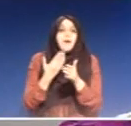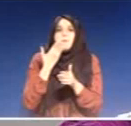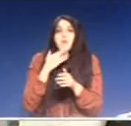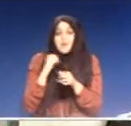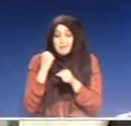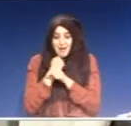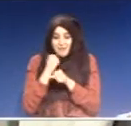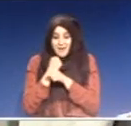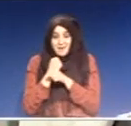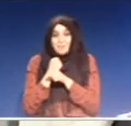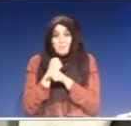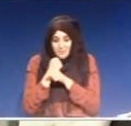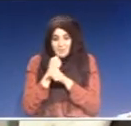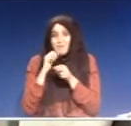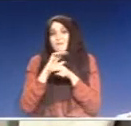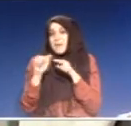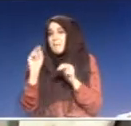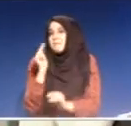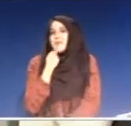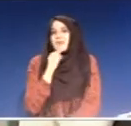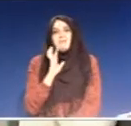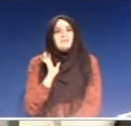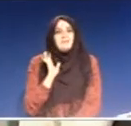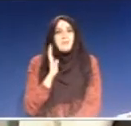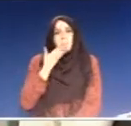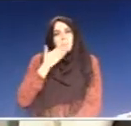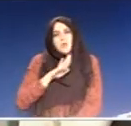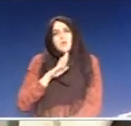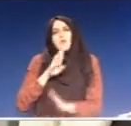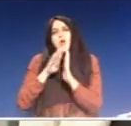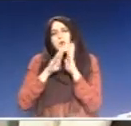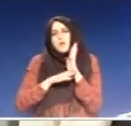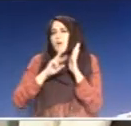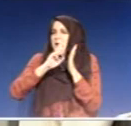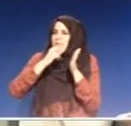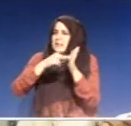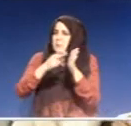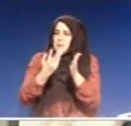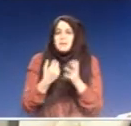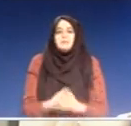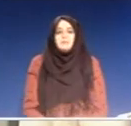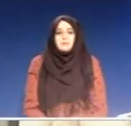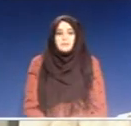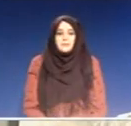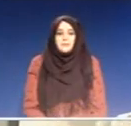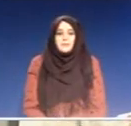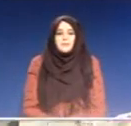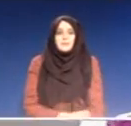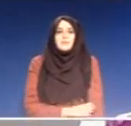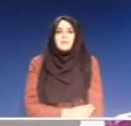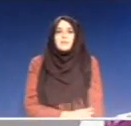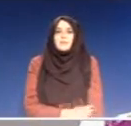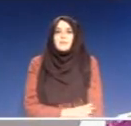أن يؤديها وأن يحققها بشكل متقن من البداية. طيب سيد أحمد